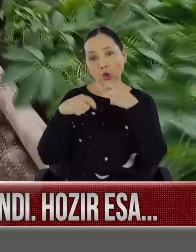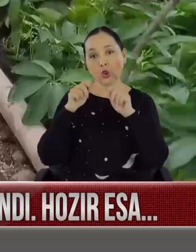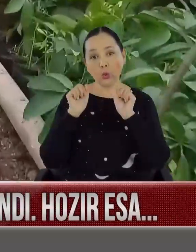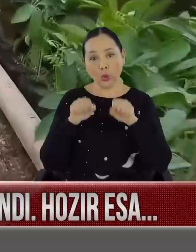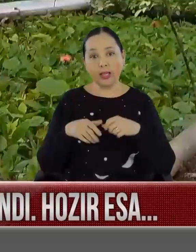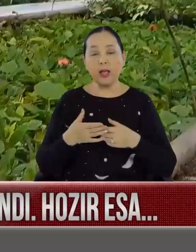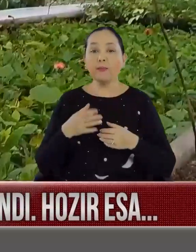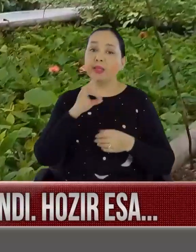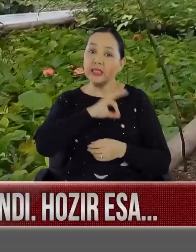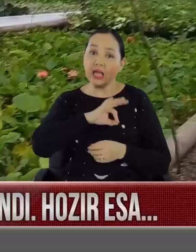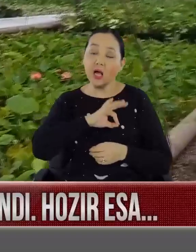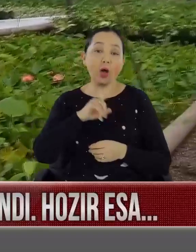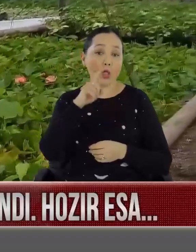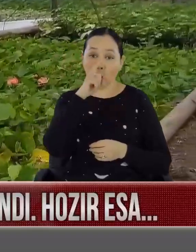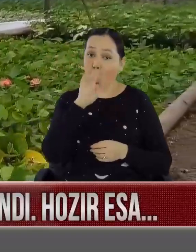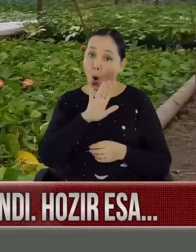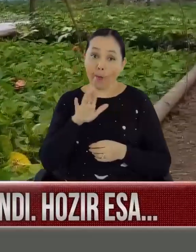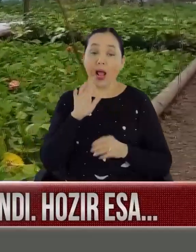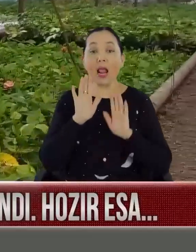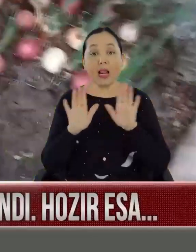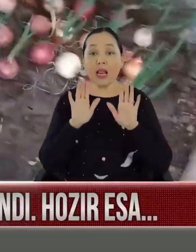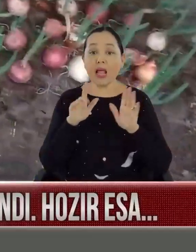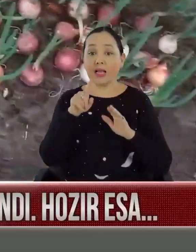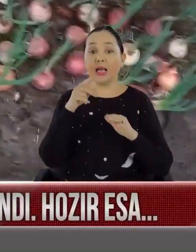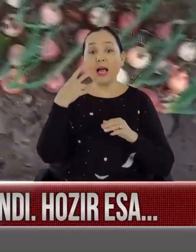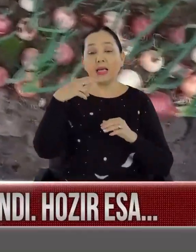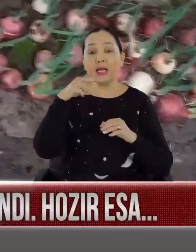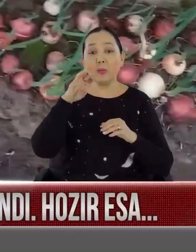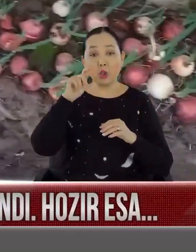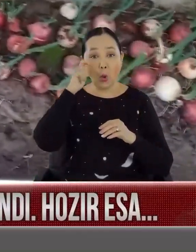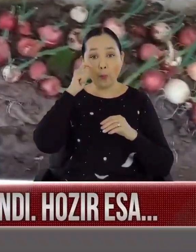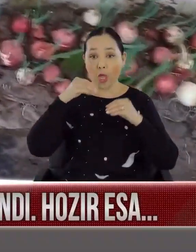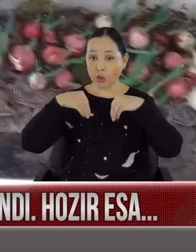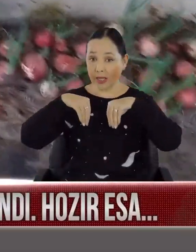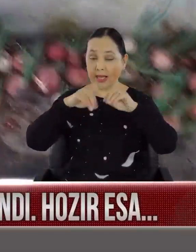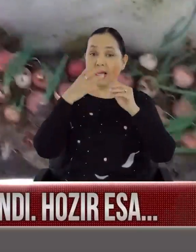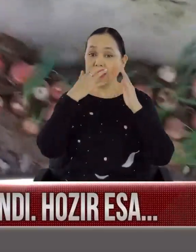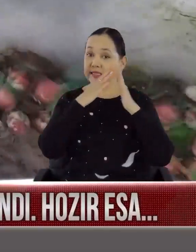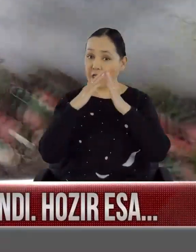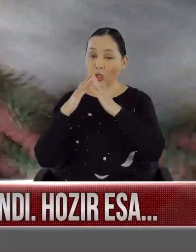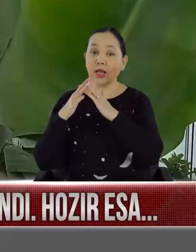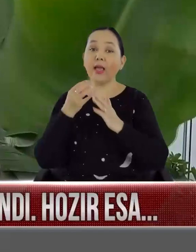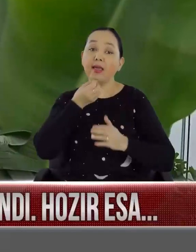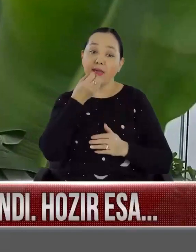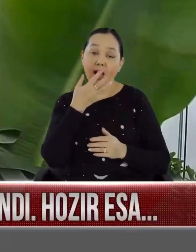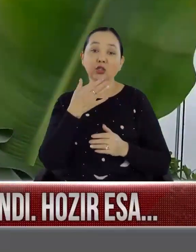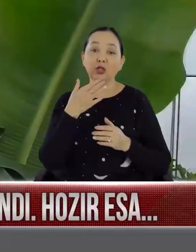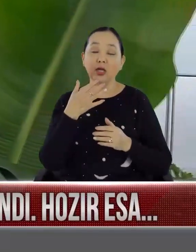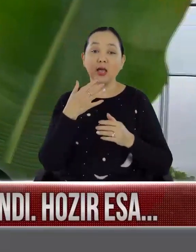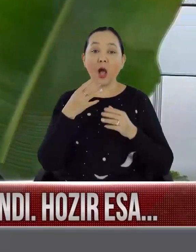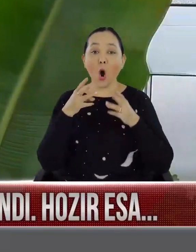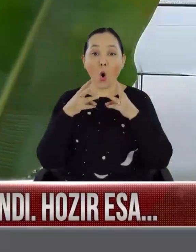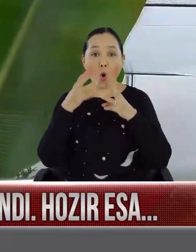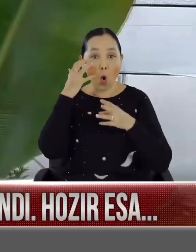sotiladi. Daromad-ku yomon emas, lekin chetiga 20 tup piyoz ekilgan issiqxonani isitish uchun ham yaxshigina ko'mir